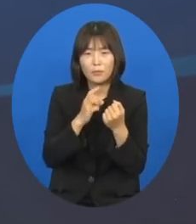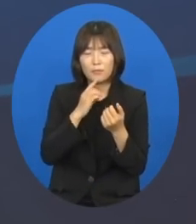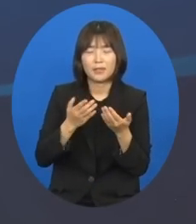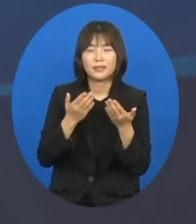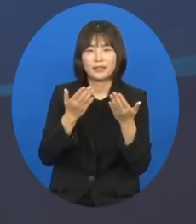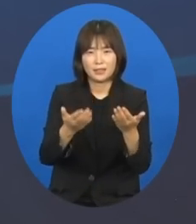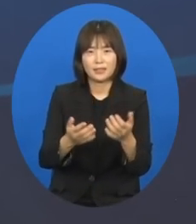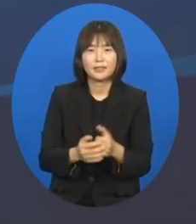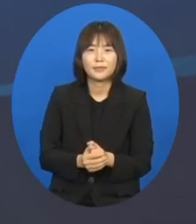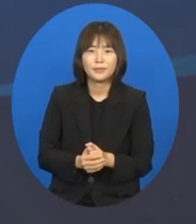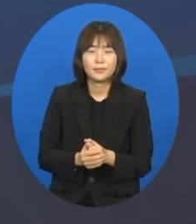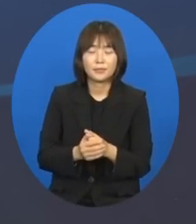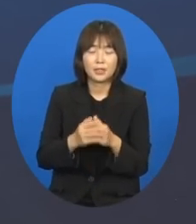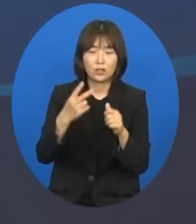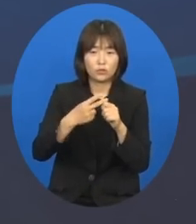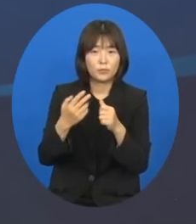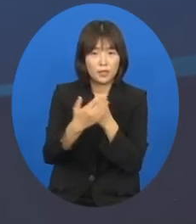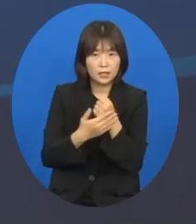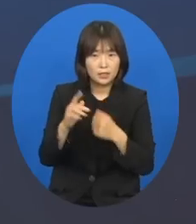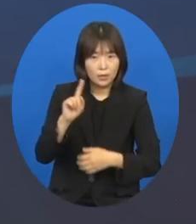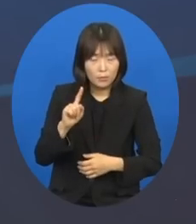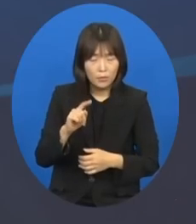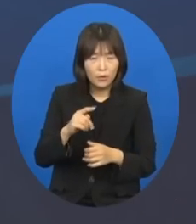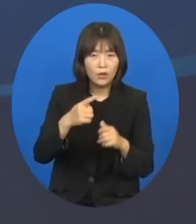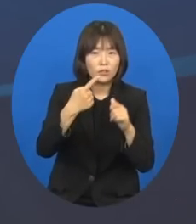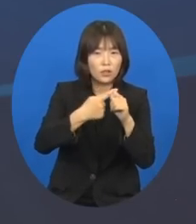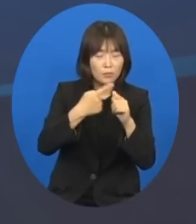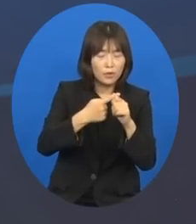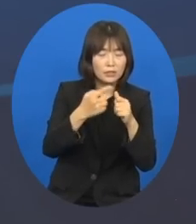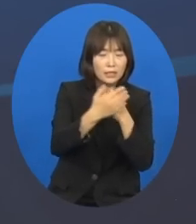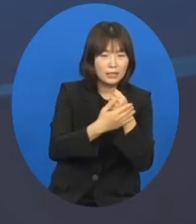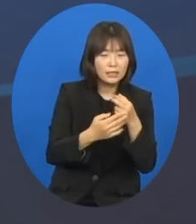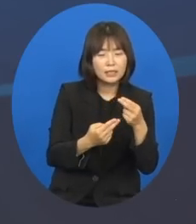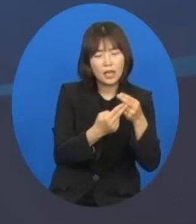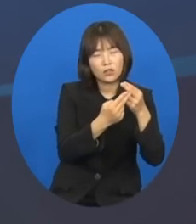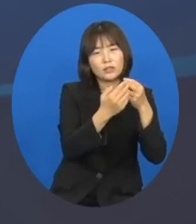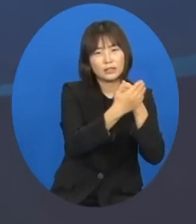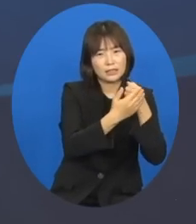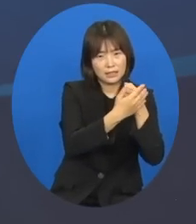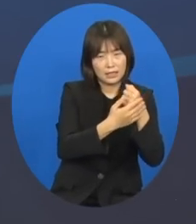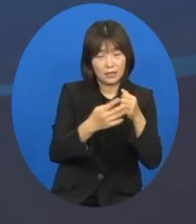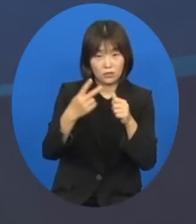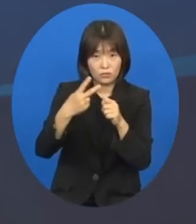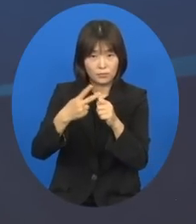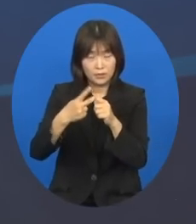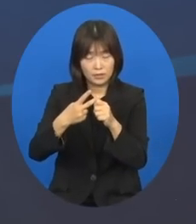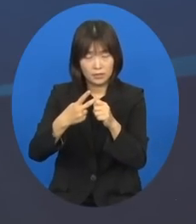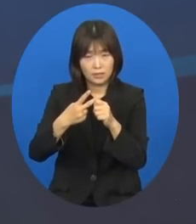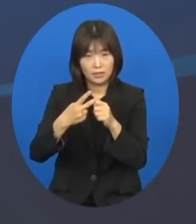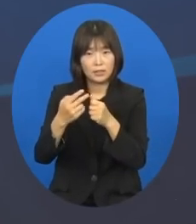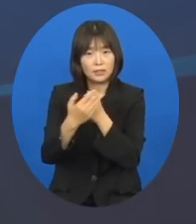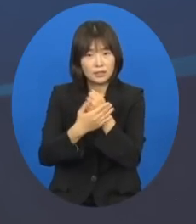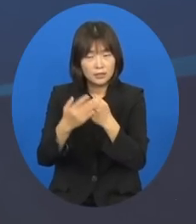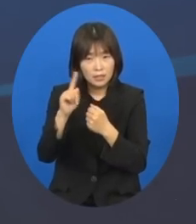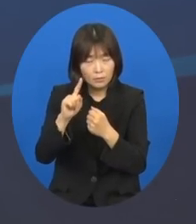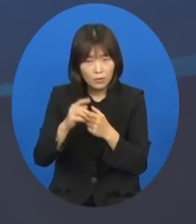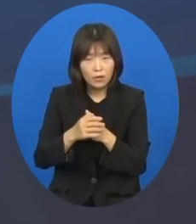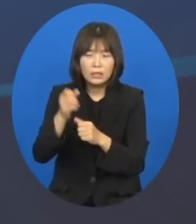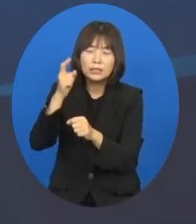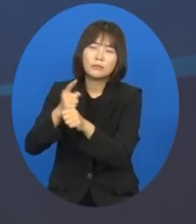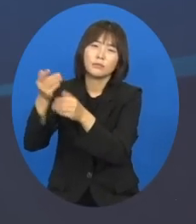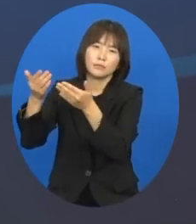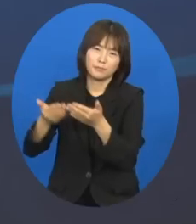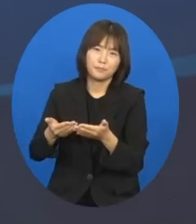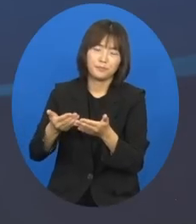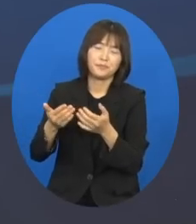두 번째 은혜는 뭐냐면 첫 번째는 뭐죠 두 번째 은혜는 뭐냐면 이미 주신